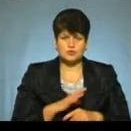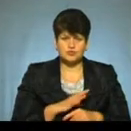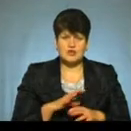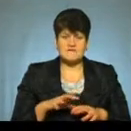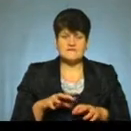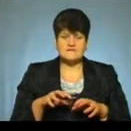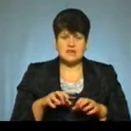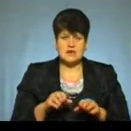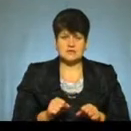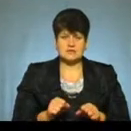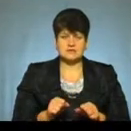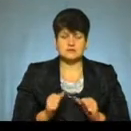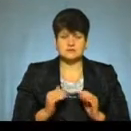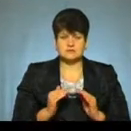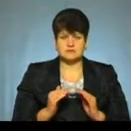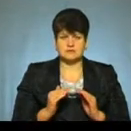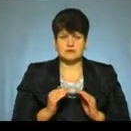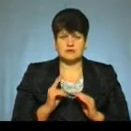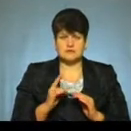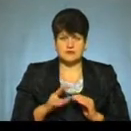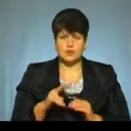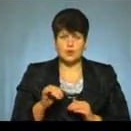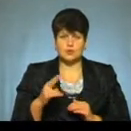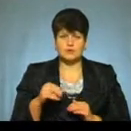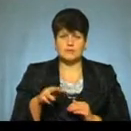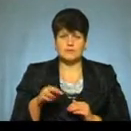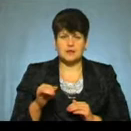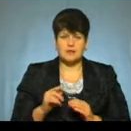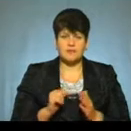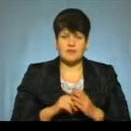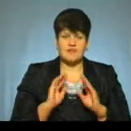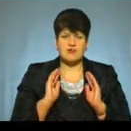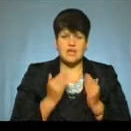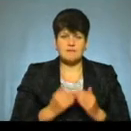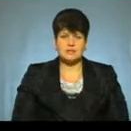власниця помешкання Людмила попала в реанімацію.